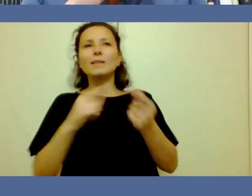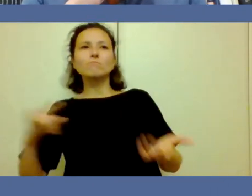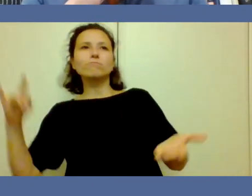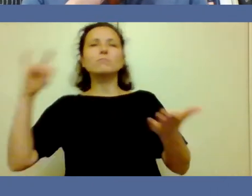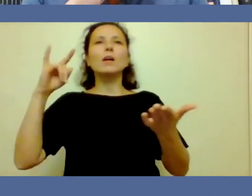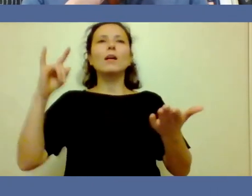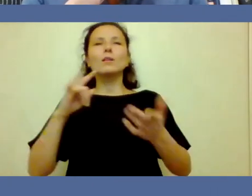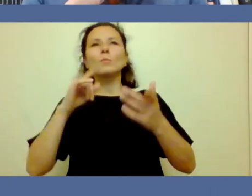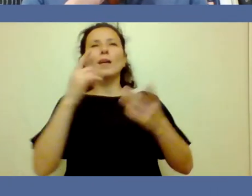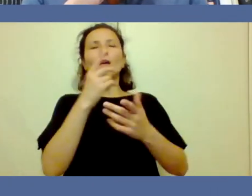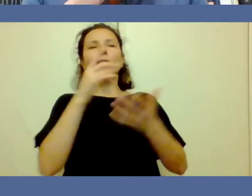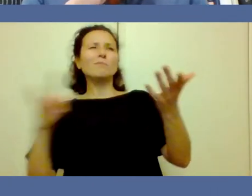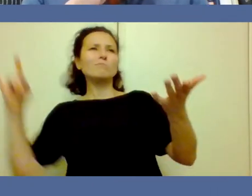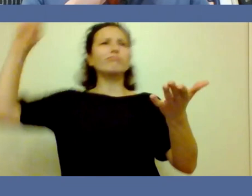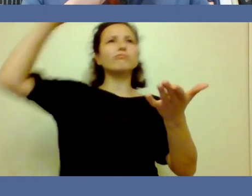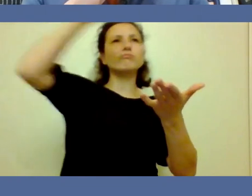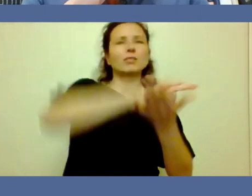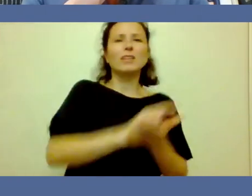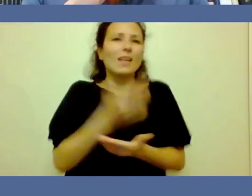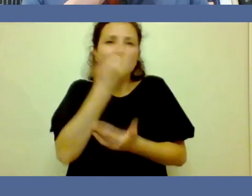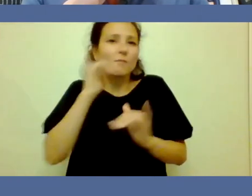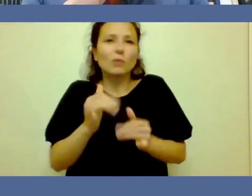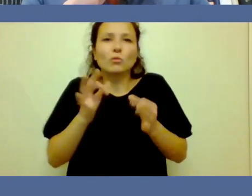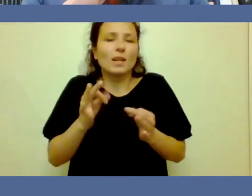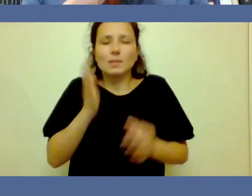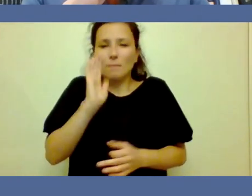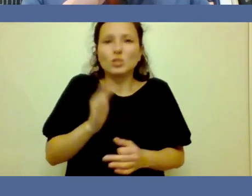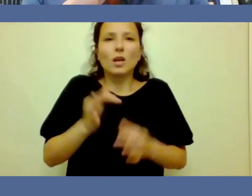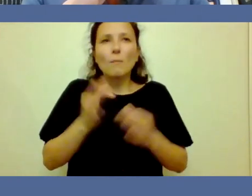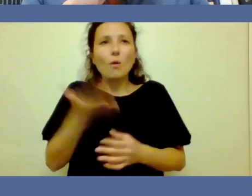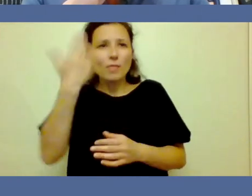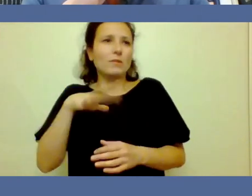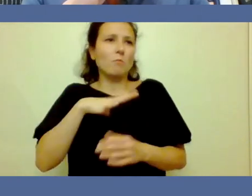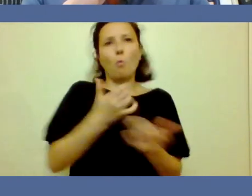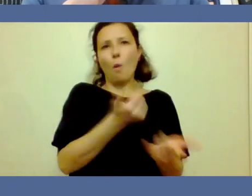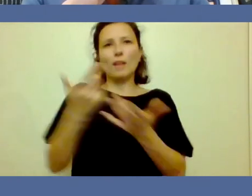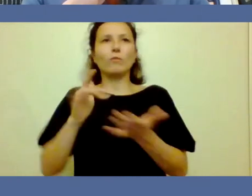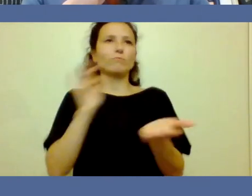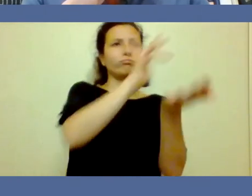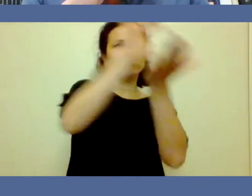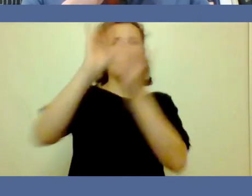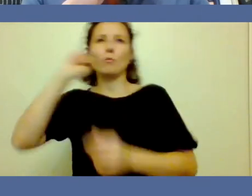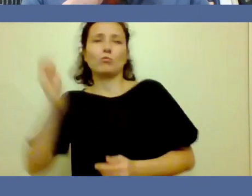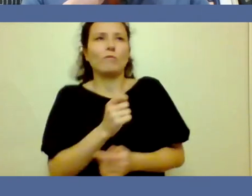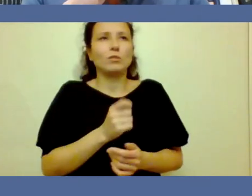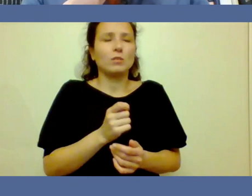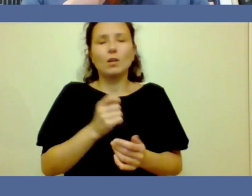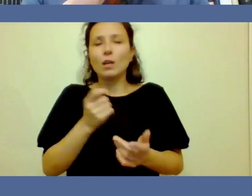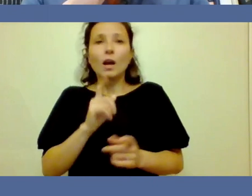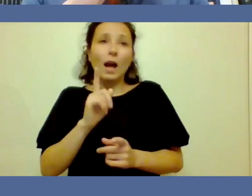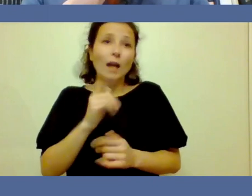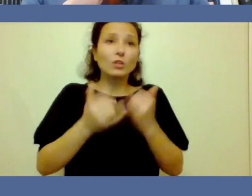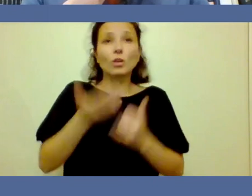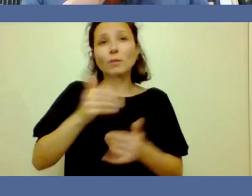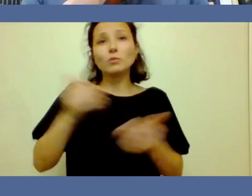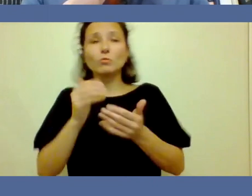się trochę zmienił i za bardzo nie można się tak łatwo przemieszczać jak kiedyś. I lecę. Najważniejsze jest, żeby mówili do mnie w takim